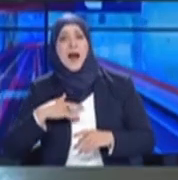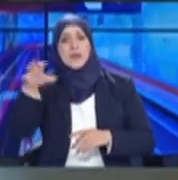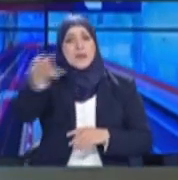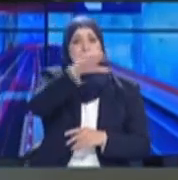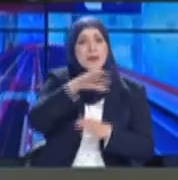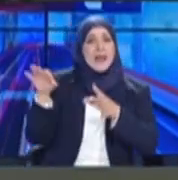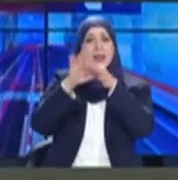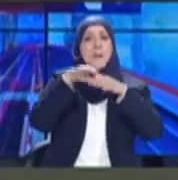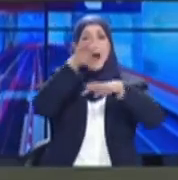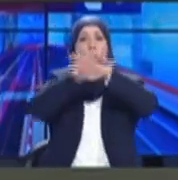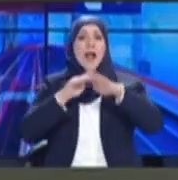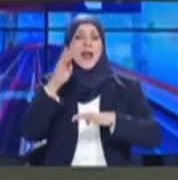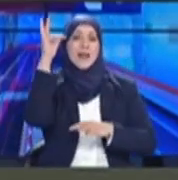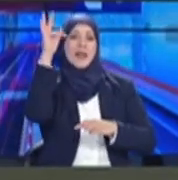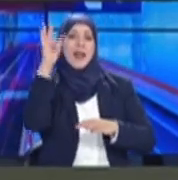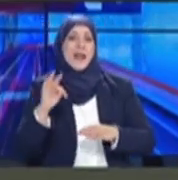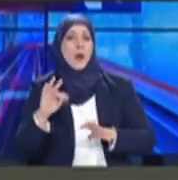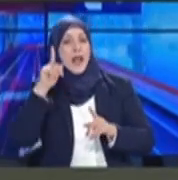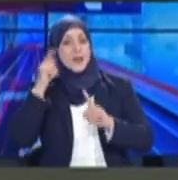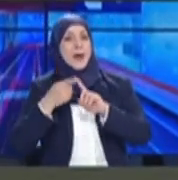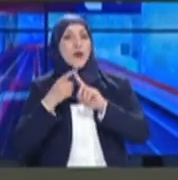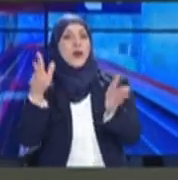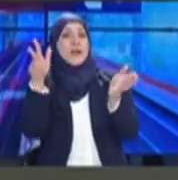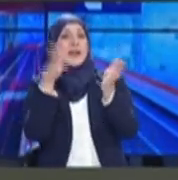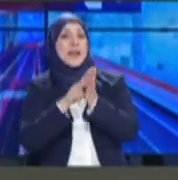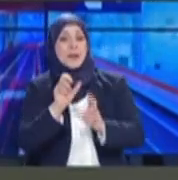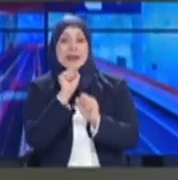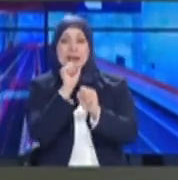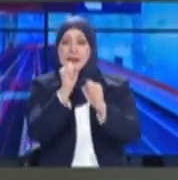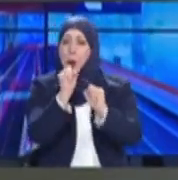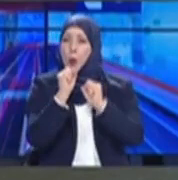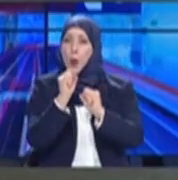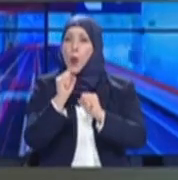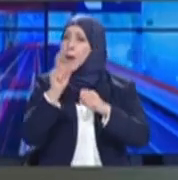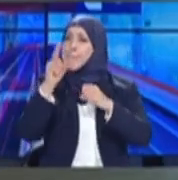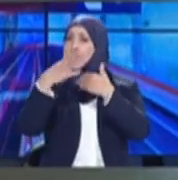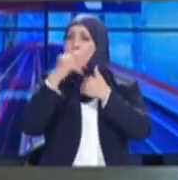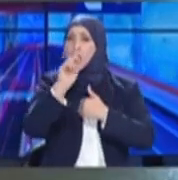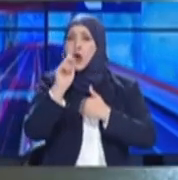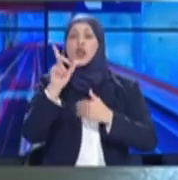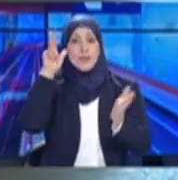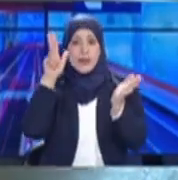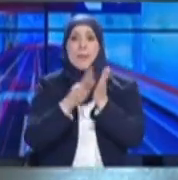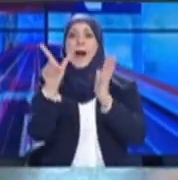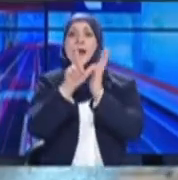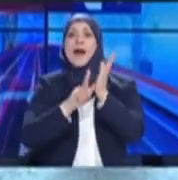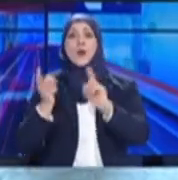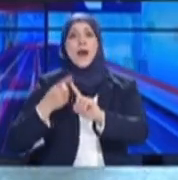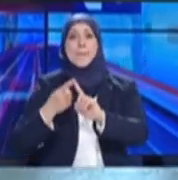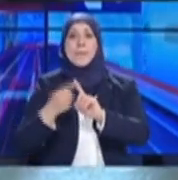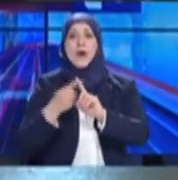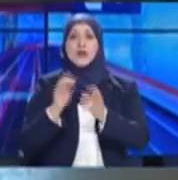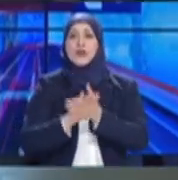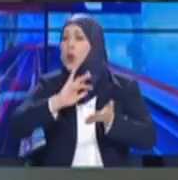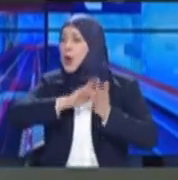شدد كثيرا على تطبيق والسرعه في تطبيق ال الصحي لكل ال